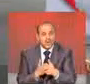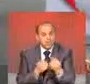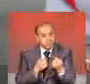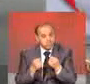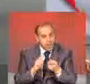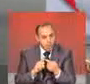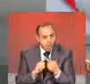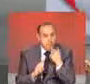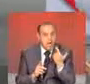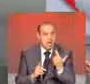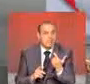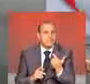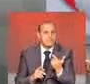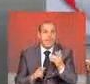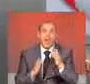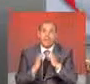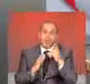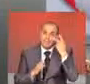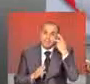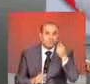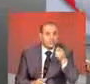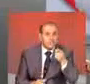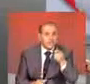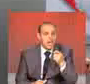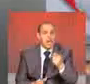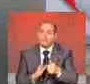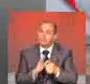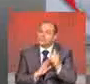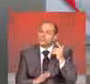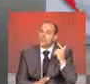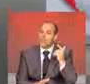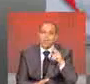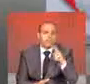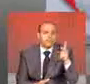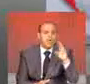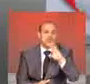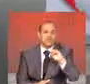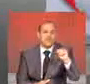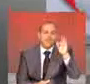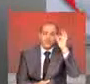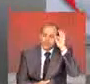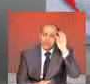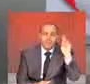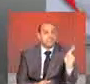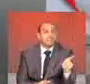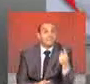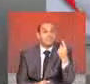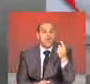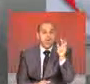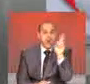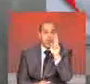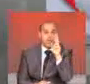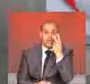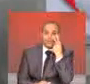التجارية ولخصوصيته العمرانية التي تميزه عن غيره من الأسواق في تونس. في الروبرتاج التالي جولة في هذا